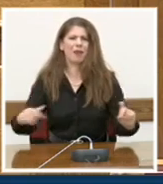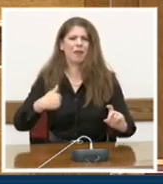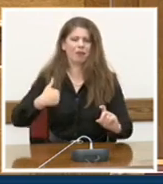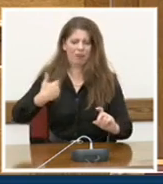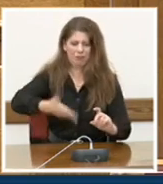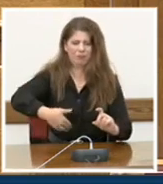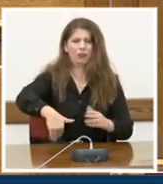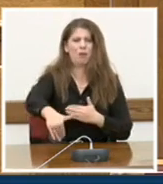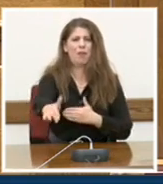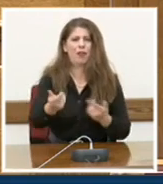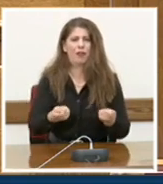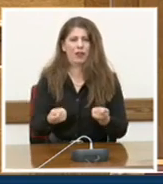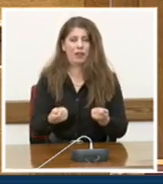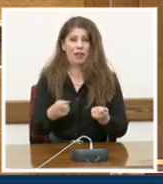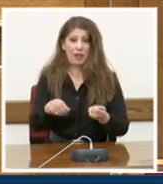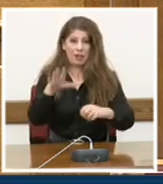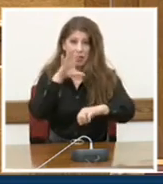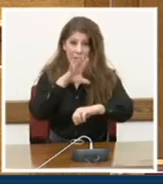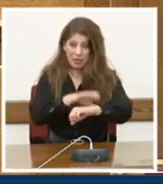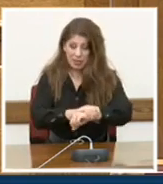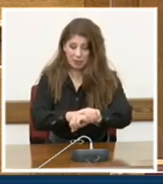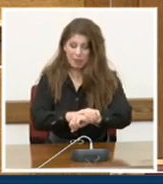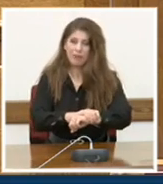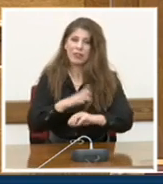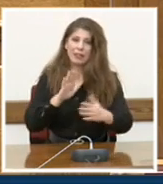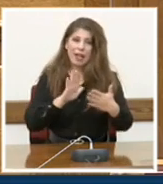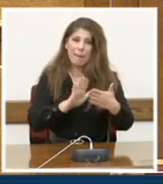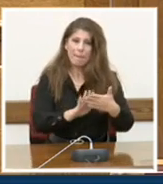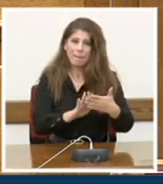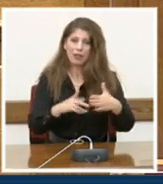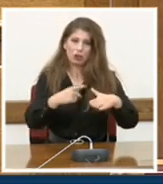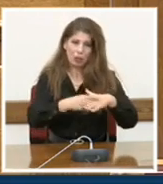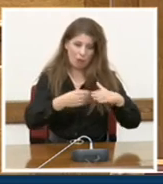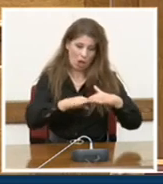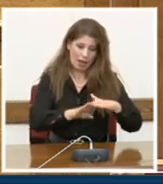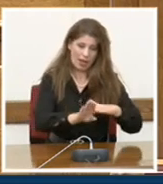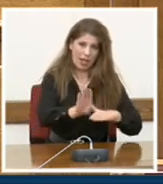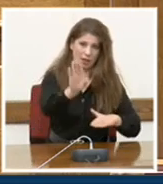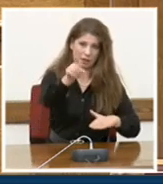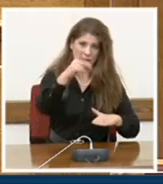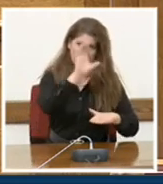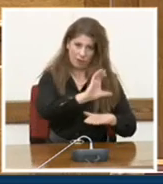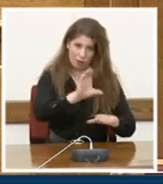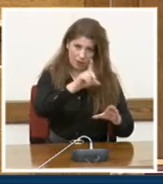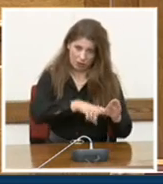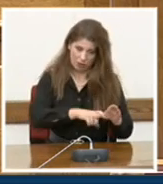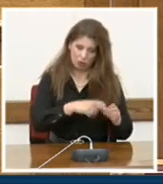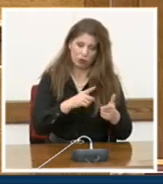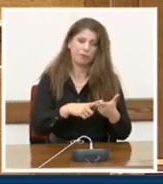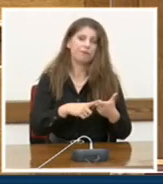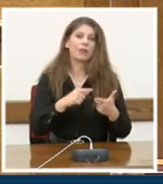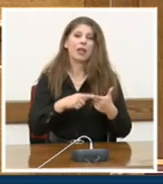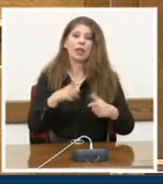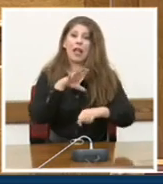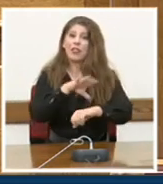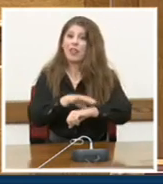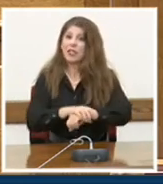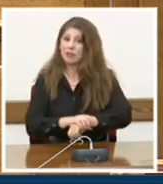Είναι οι δεσμεύσεις σας απέναντι στο Ταμείο Ανάκαμψης της Ευρωπαϊκής Ένωσης, είναι οι δεσμεύσεις